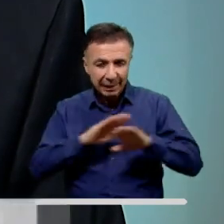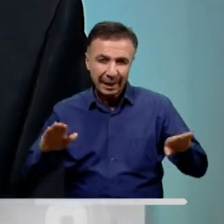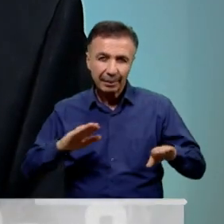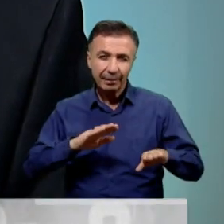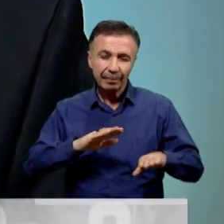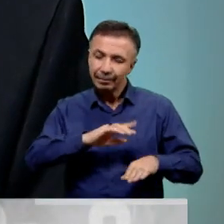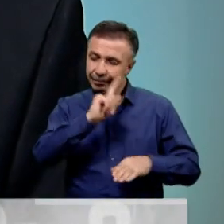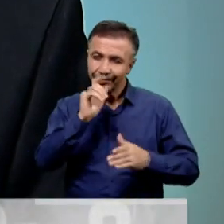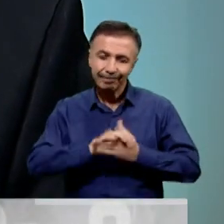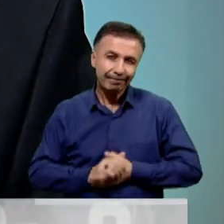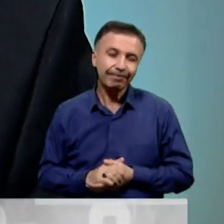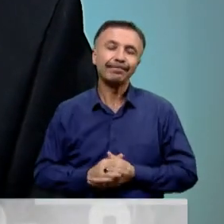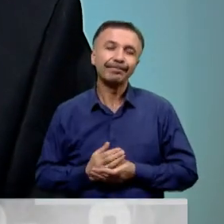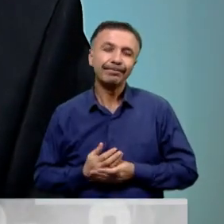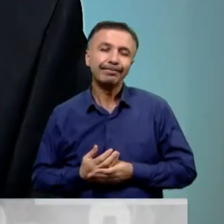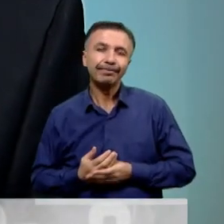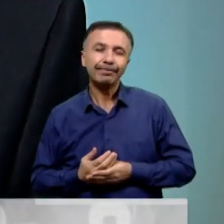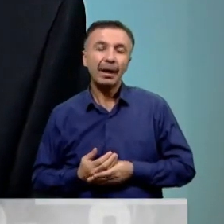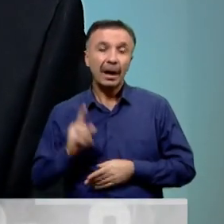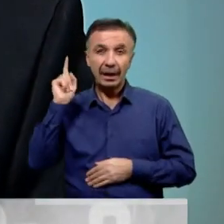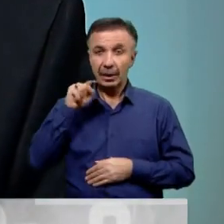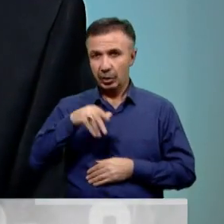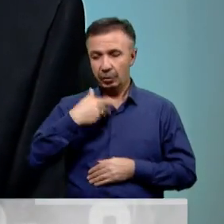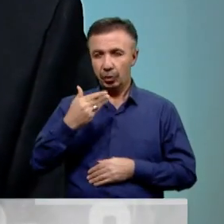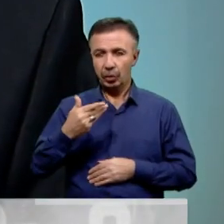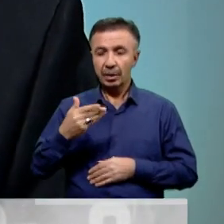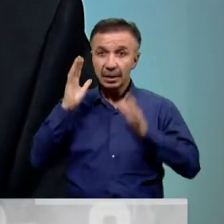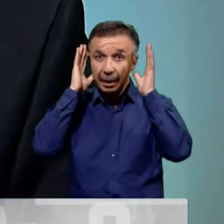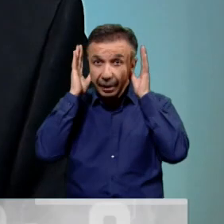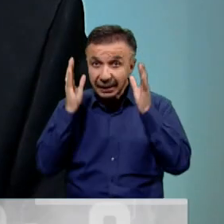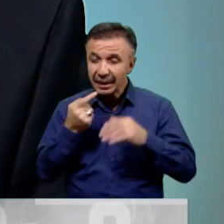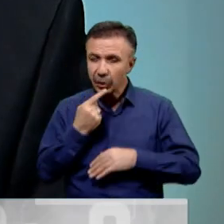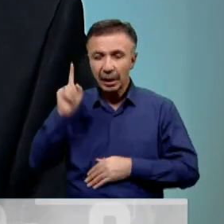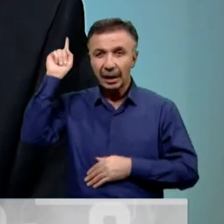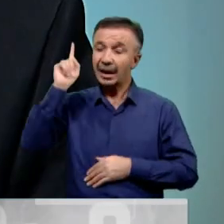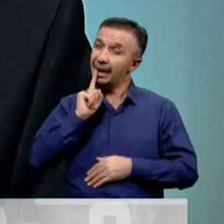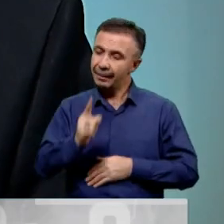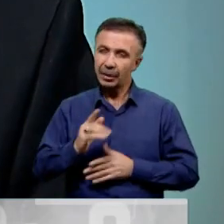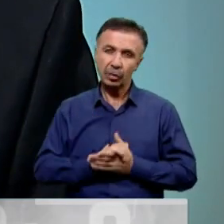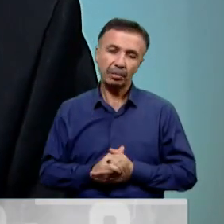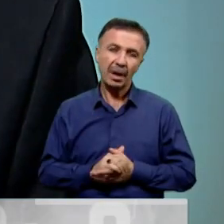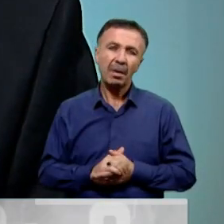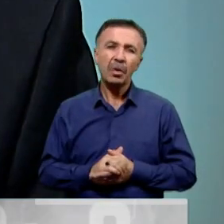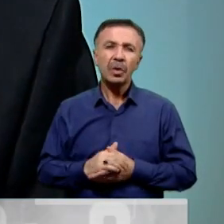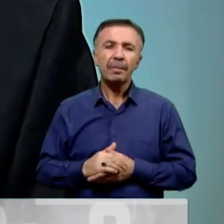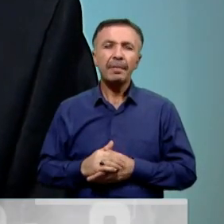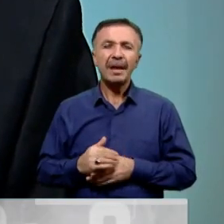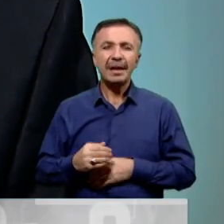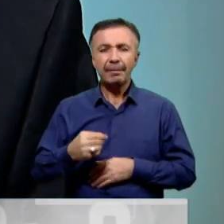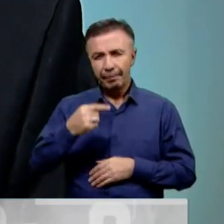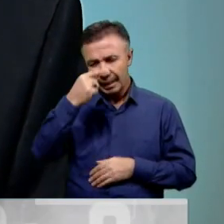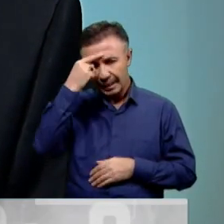ne buyuruyor? Ekimus salah, namaz kılın buyuruyor. Yani Cenab-ı Hak emrediyor. Bunu da belirli vakitlere